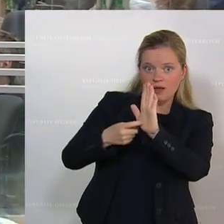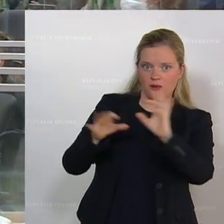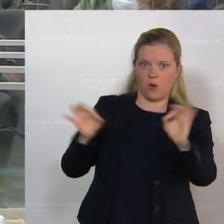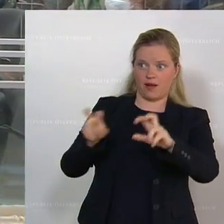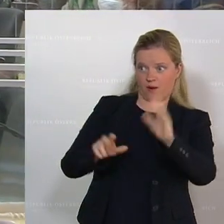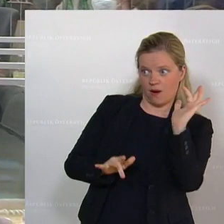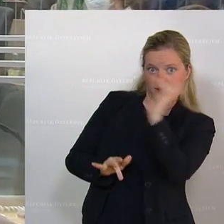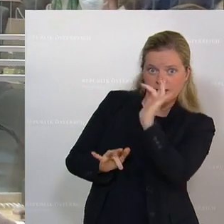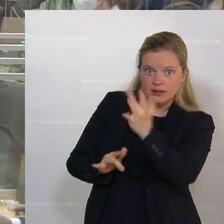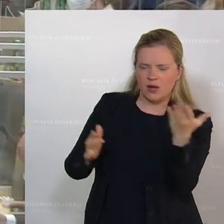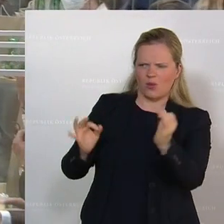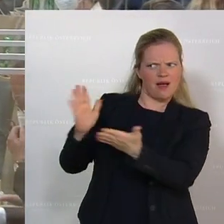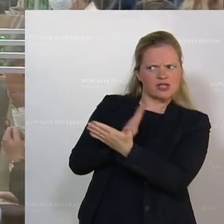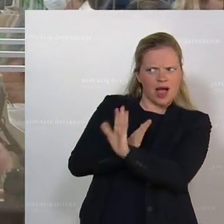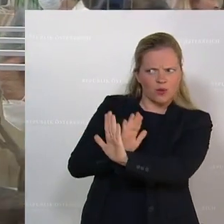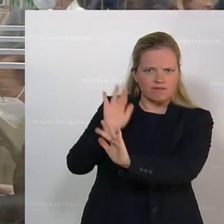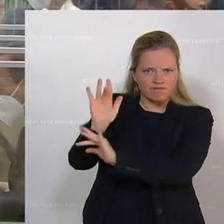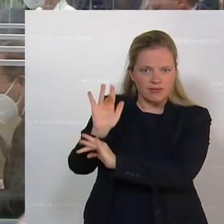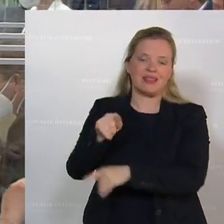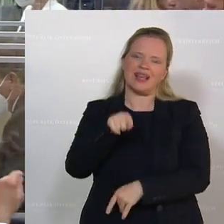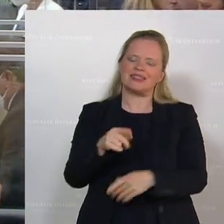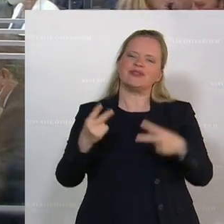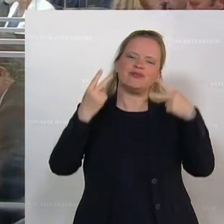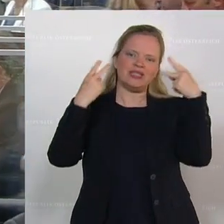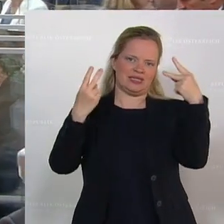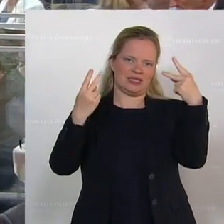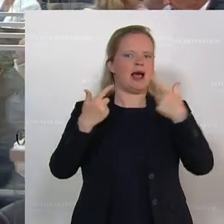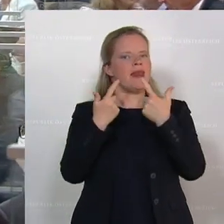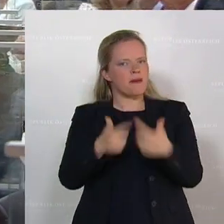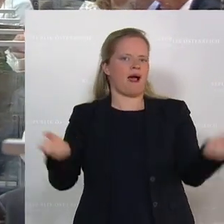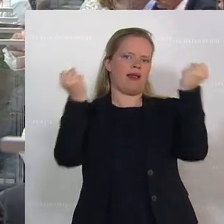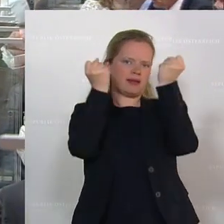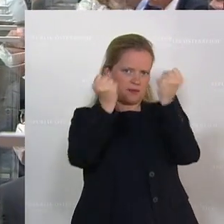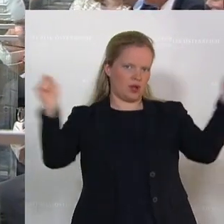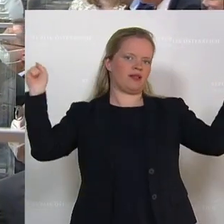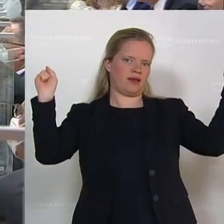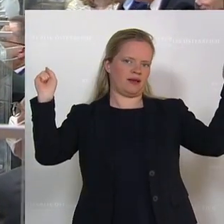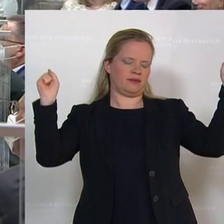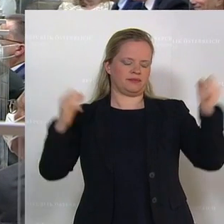von Entscheidungen, das ist ganz wesentlich in einer liberalen Demokratie.